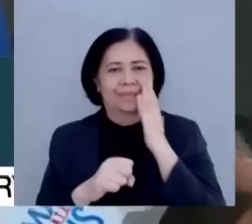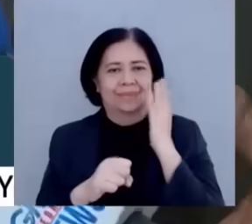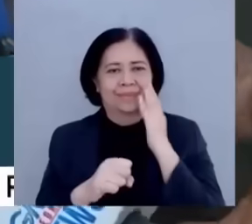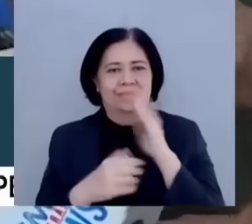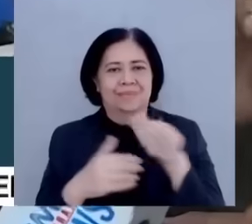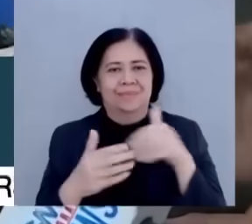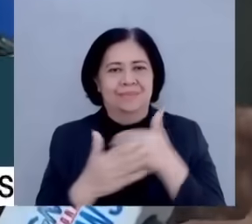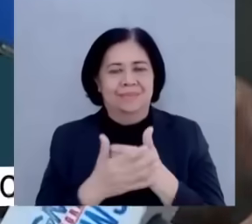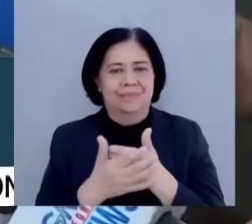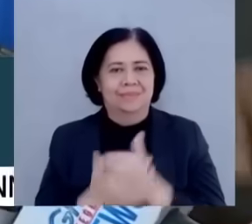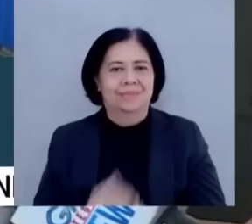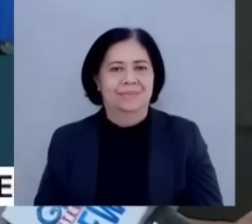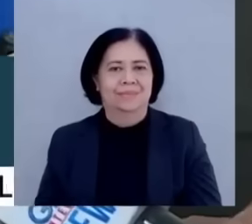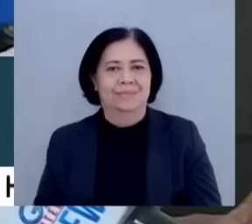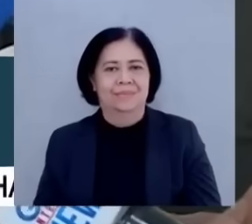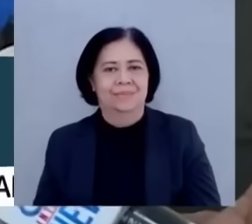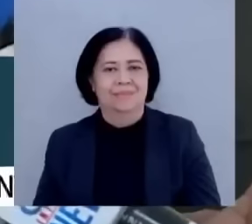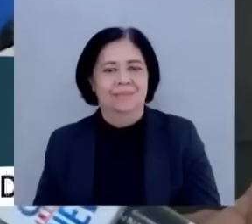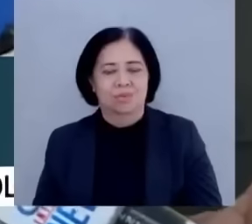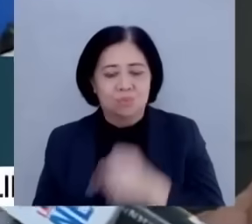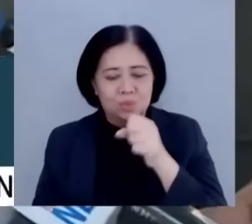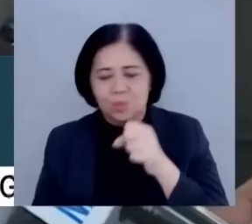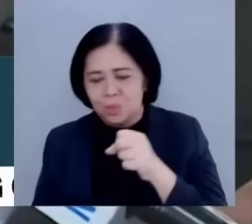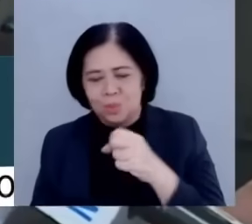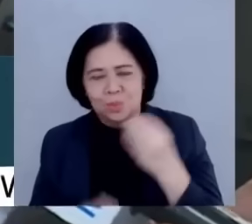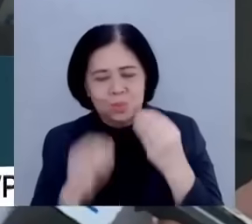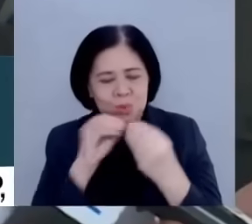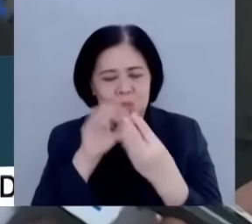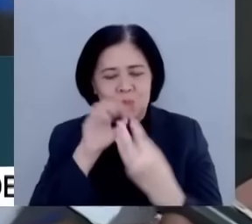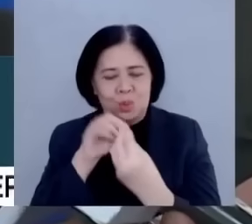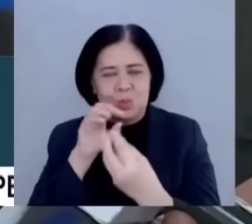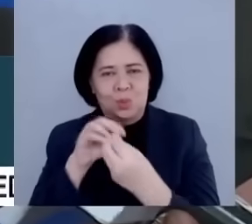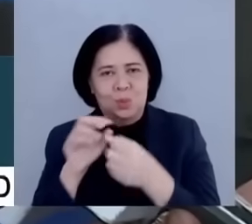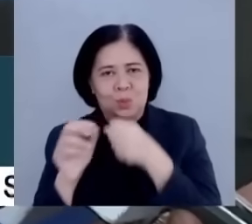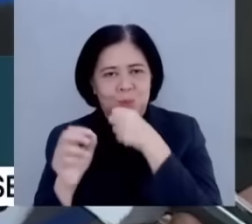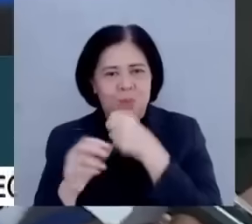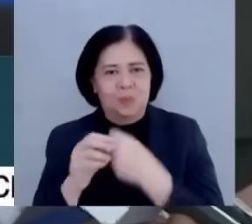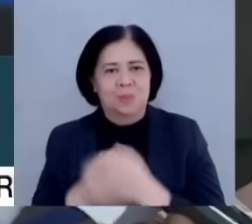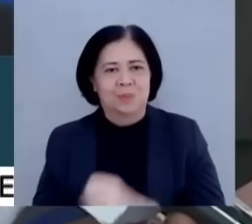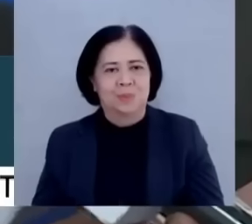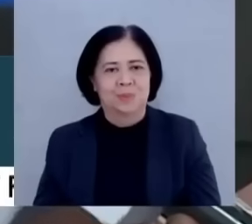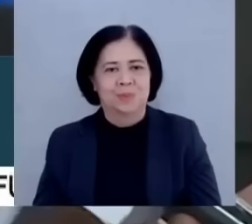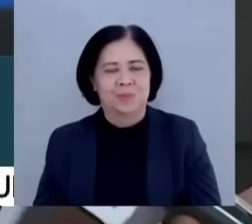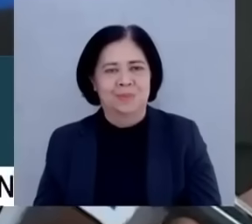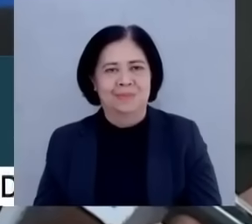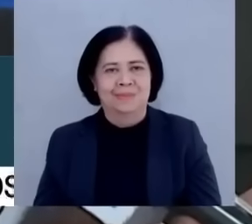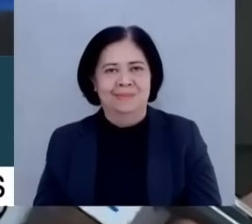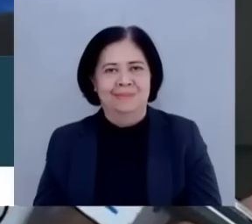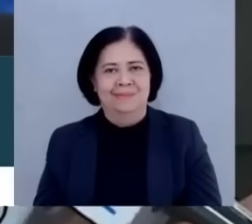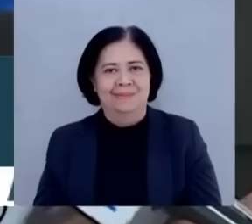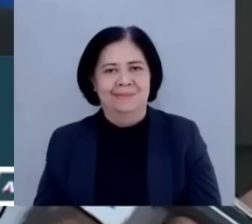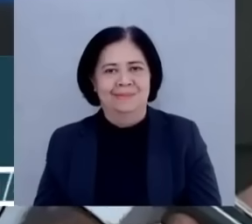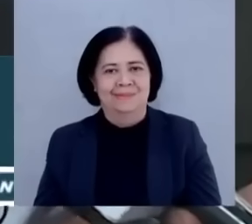ng... Mahalikan ko na yung ano ni Newy. Subo yung mic. Mic, please. Ayoko itong